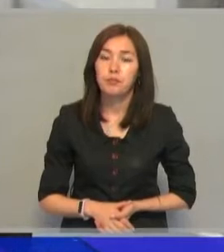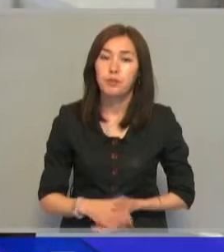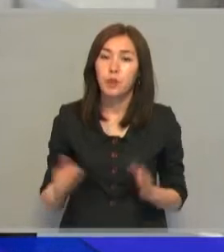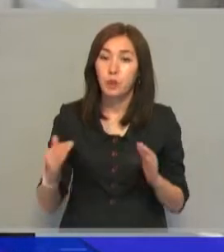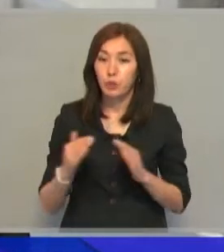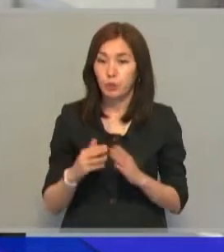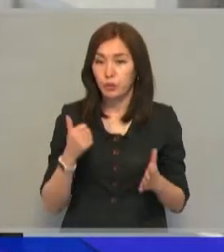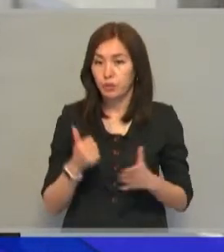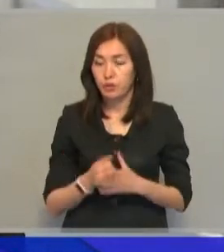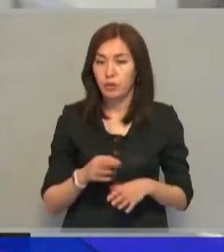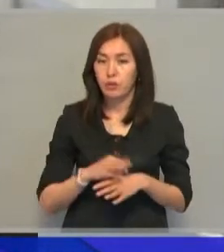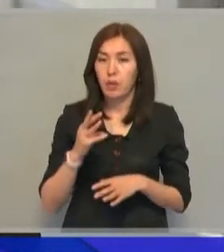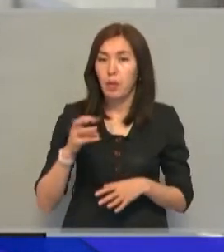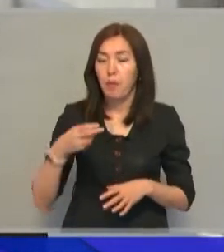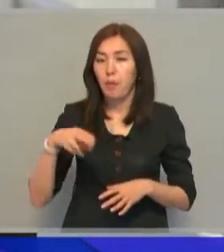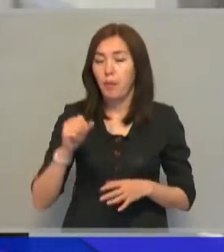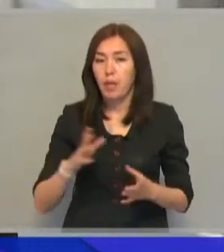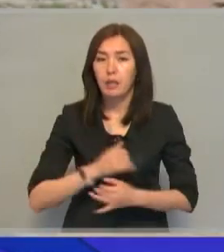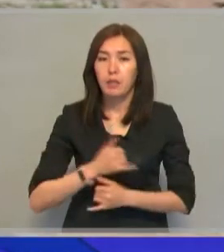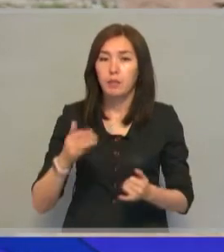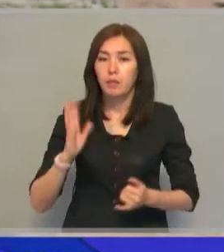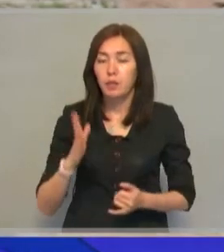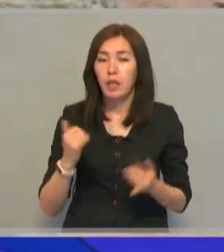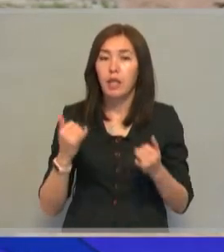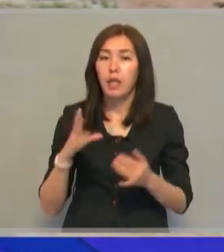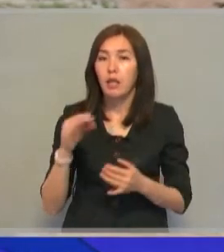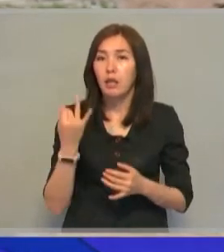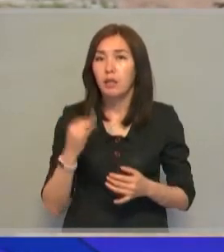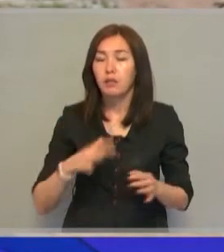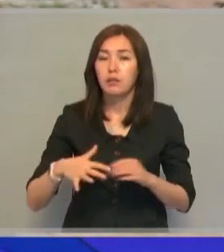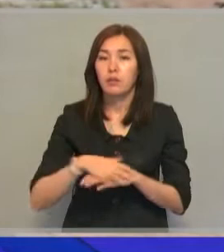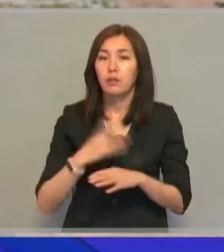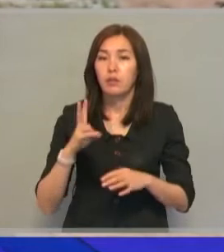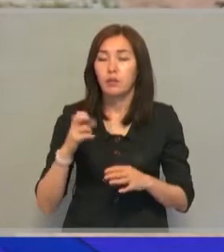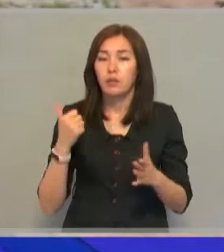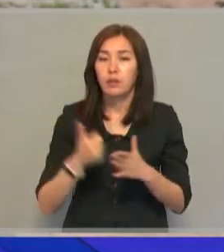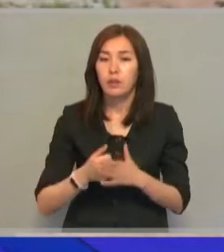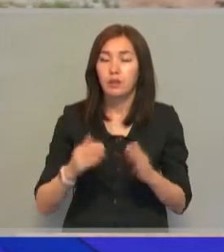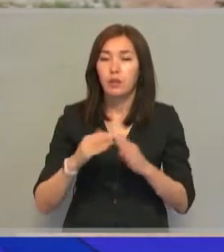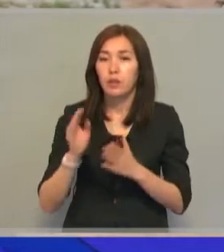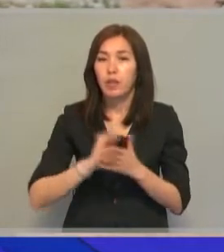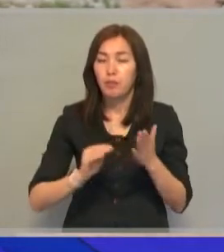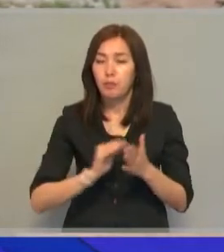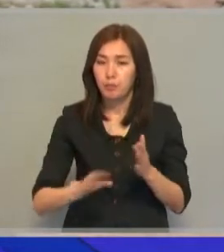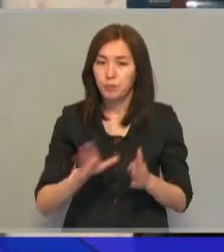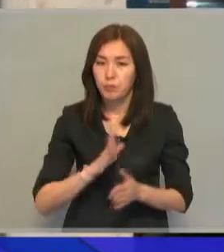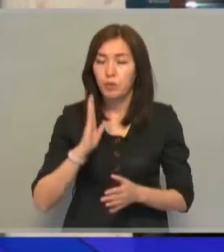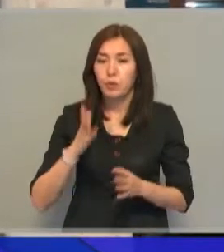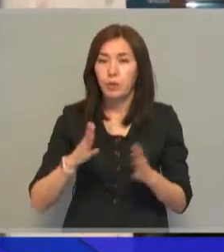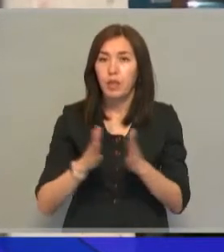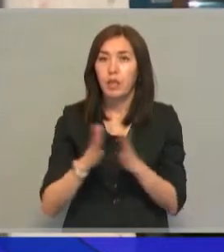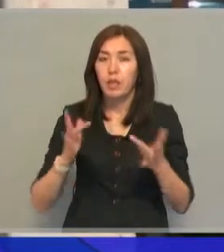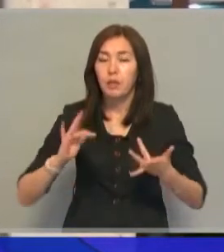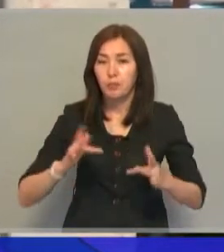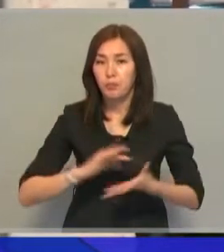үйге. Модемнен жаңа интернет шашу арқылы. Әзірге Тассай тұрғын алабы бойынша 200-ге жуық үйден өтініш келіп түсіпті. Келешекте кең